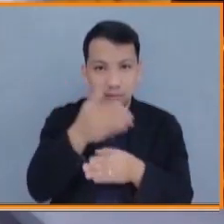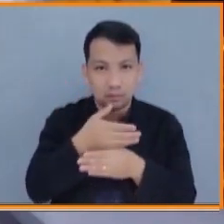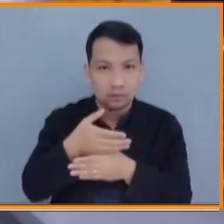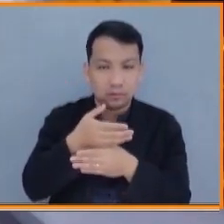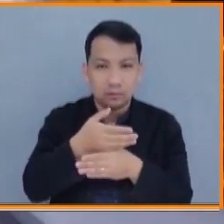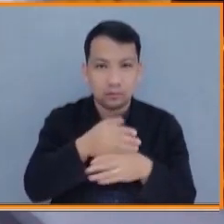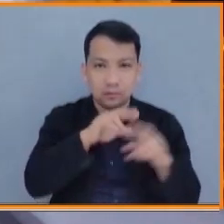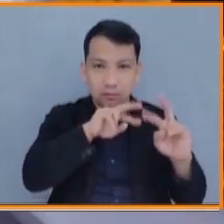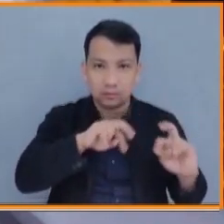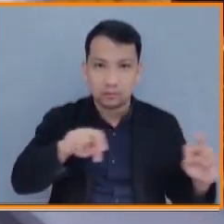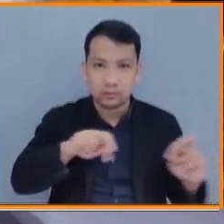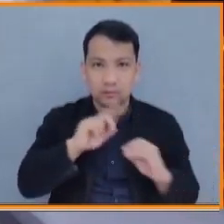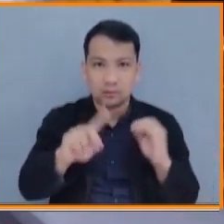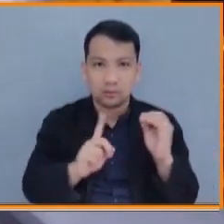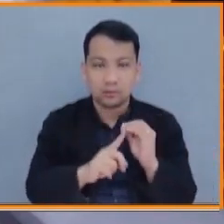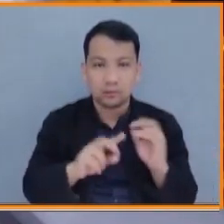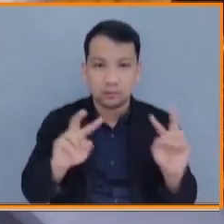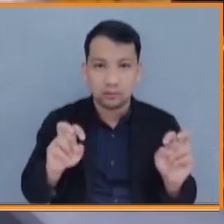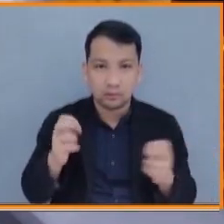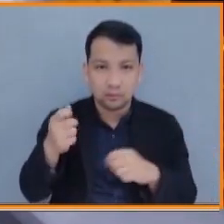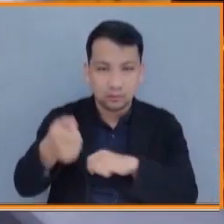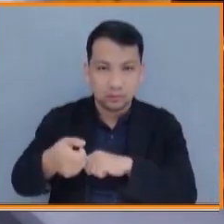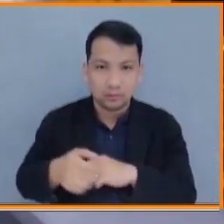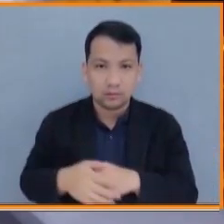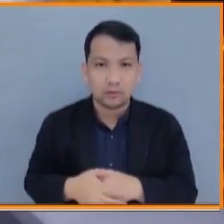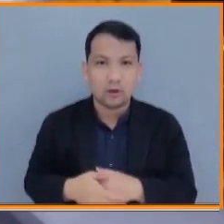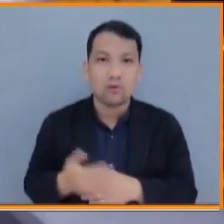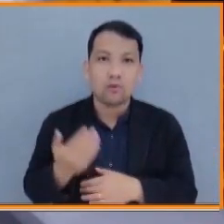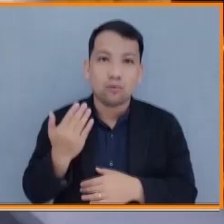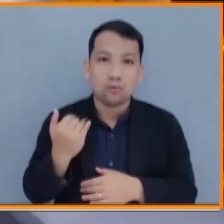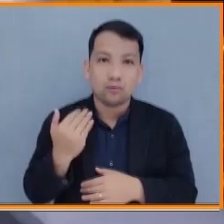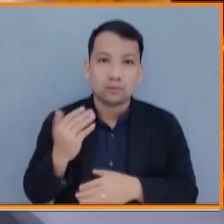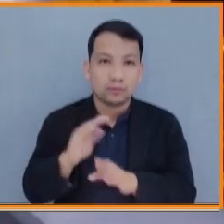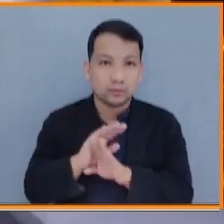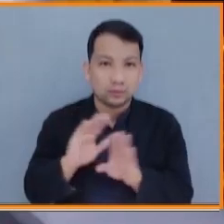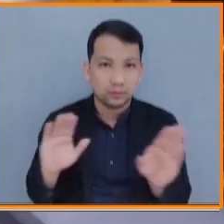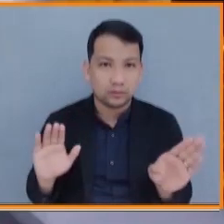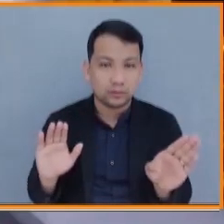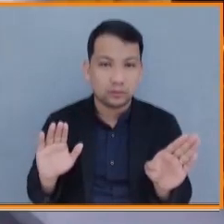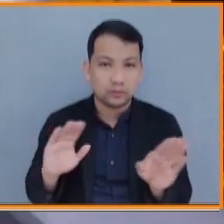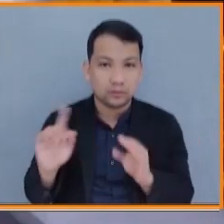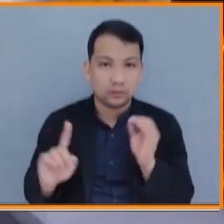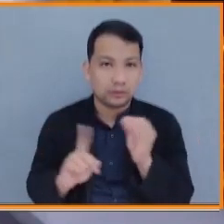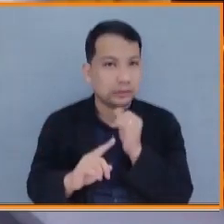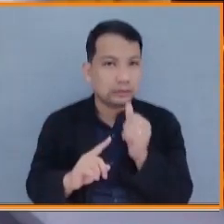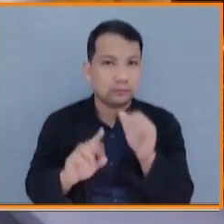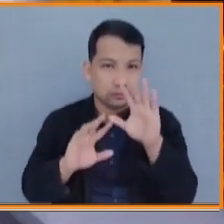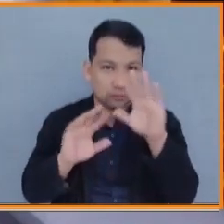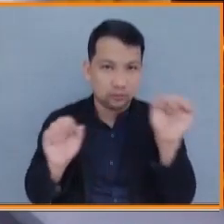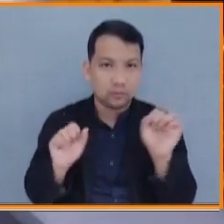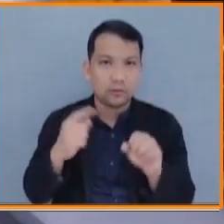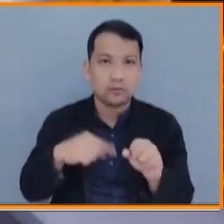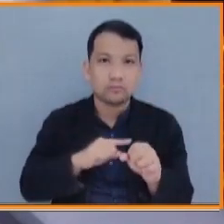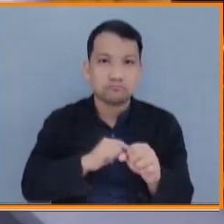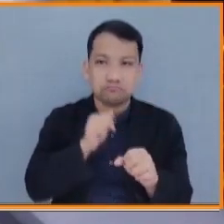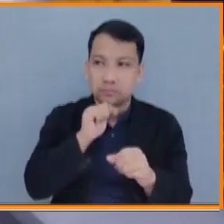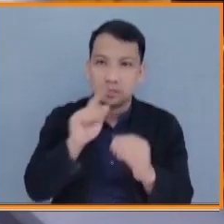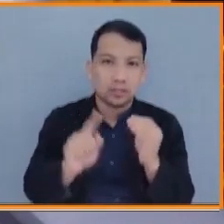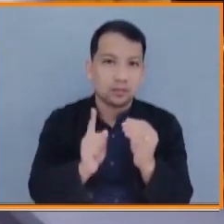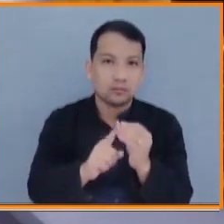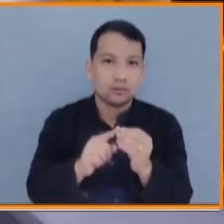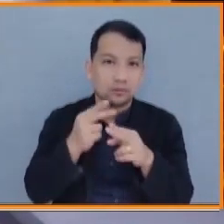nitong usaping ito sapagkat hindi lamang po ito tungkol sa presidente ito po'y tungkol sa iba pang mga pangalan na